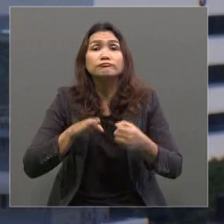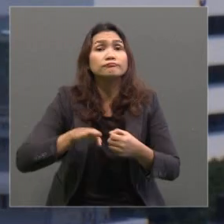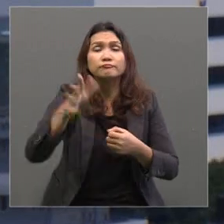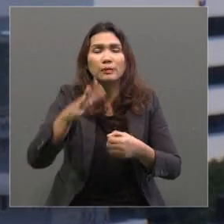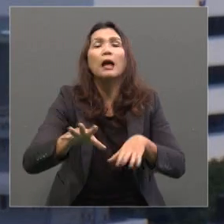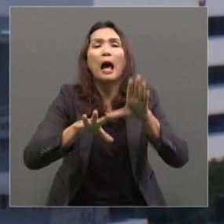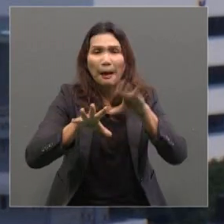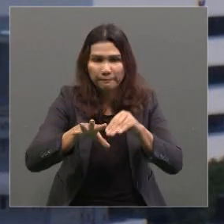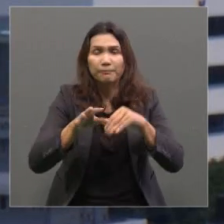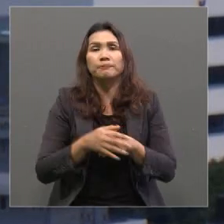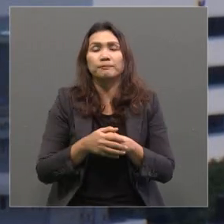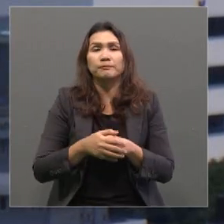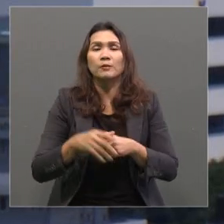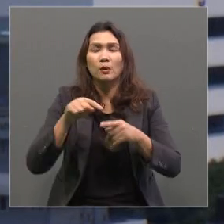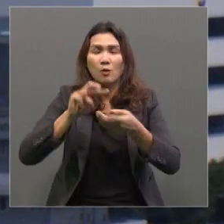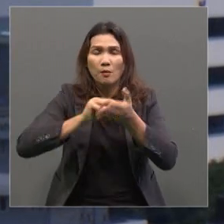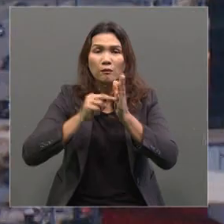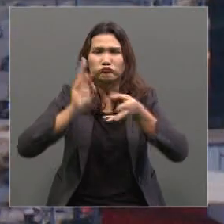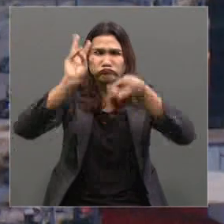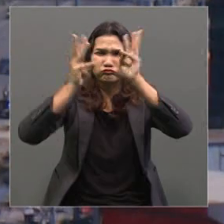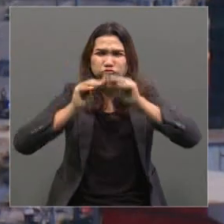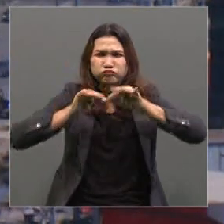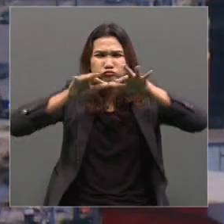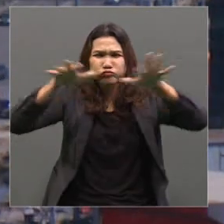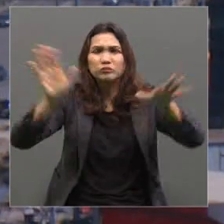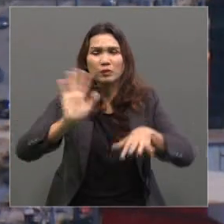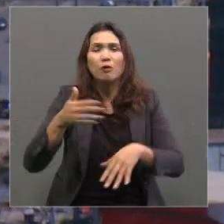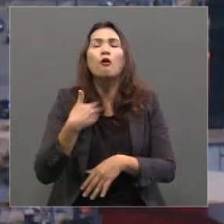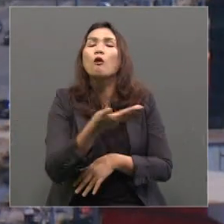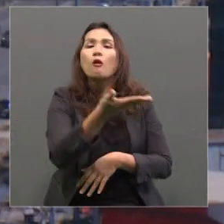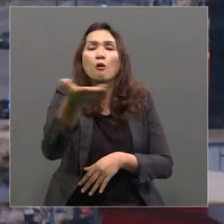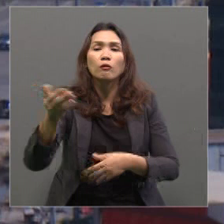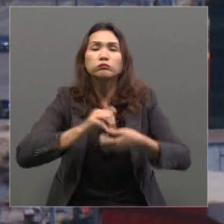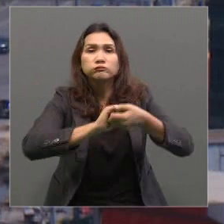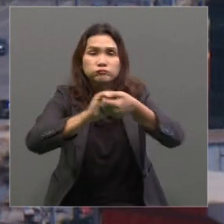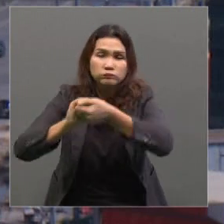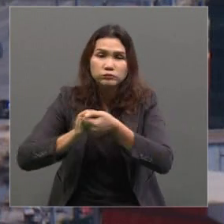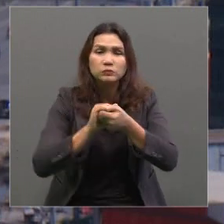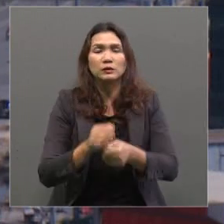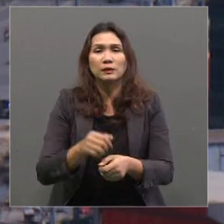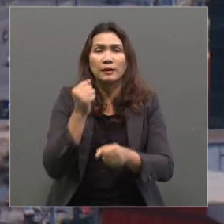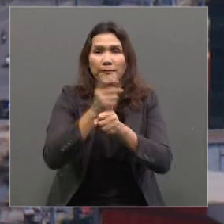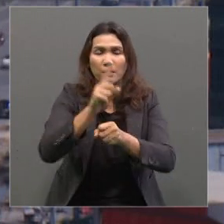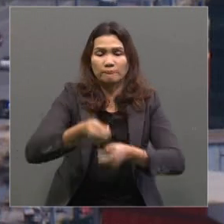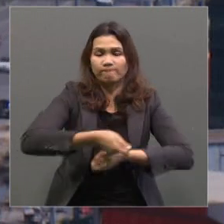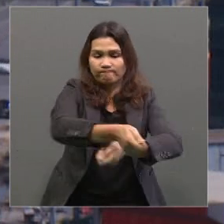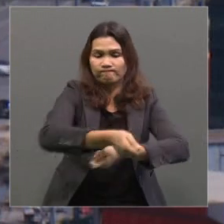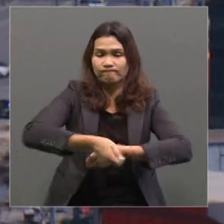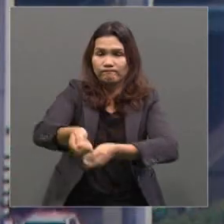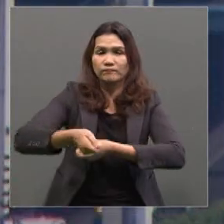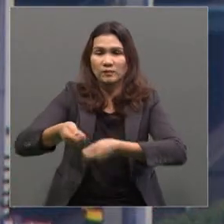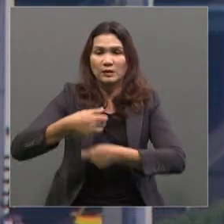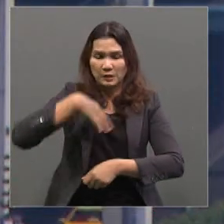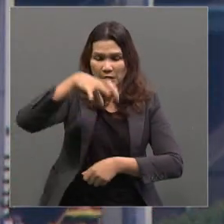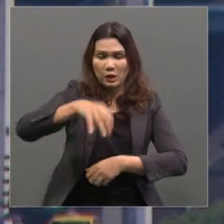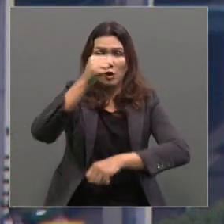ประกอบกิจการไม่ให้ปล่อยมลพิษอากาศเนี่ยเกินค่ามาตรฐานขอความร่วมมือผู้ประกอบการค่ะทำ Big Cleaningที่บริเวณสถาน